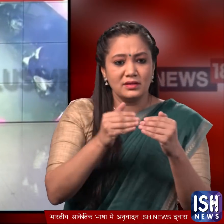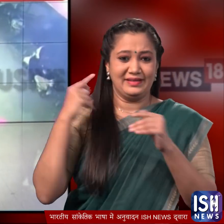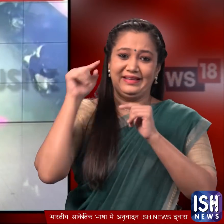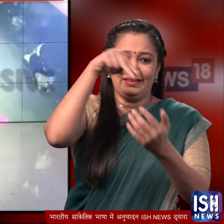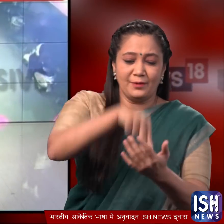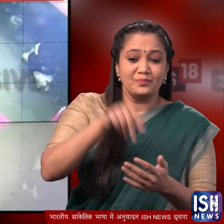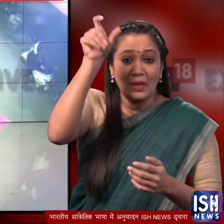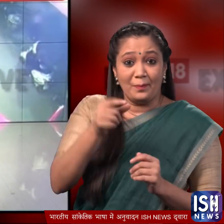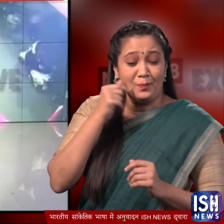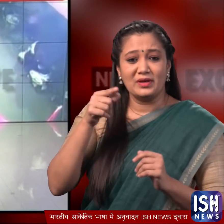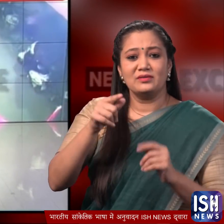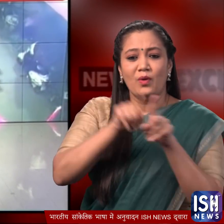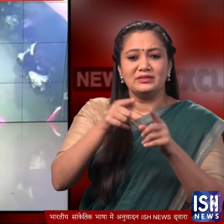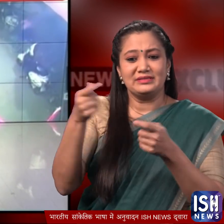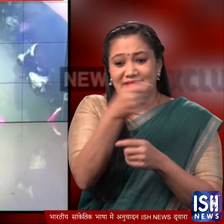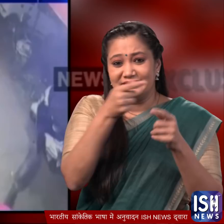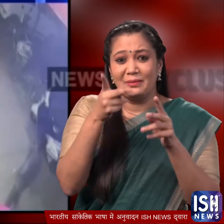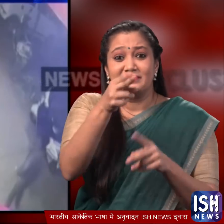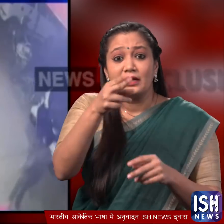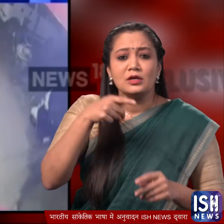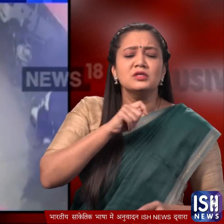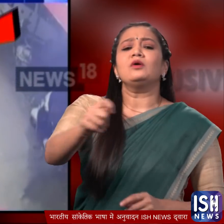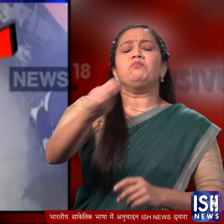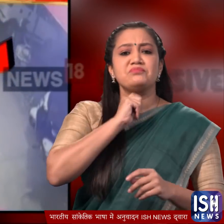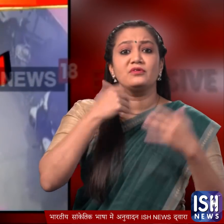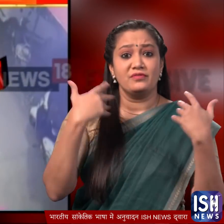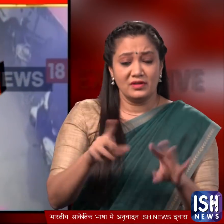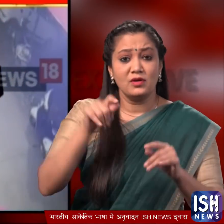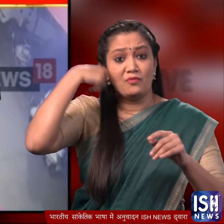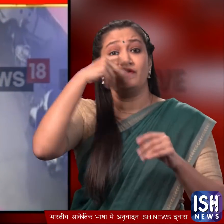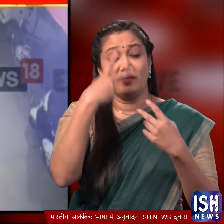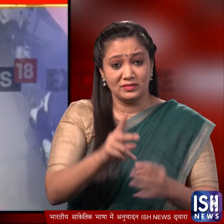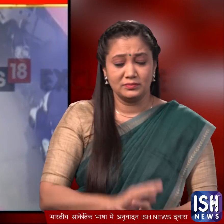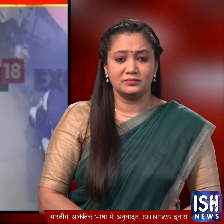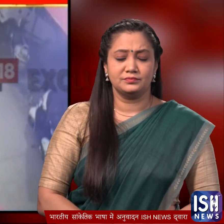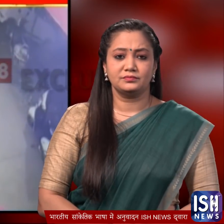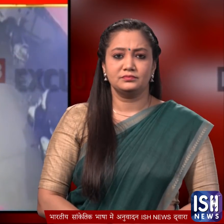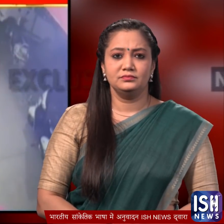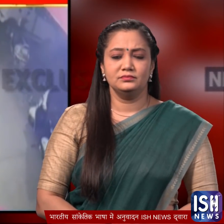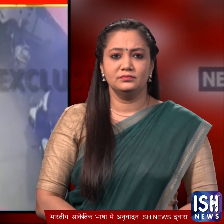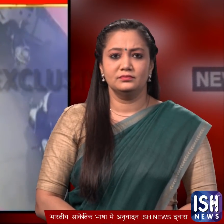वहां पहुंची तो आरोपी ने उसके गले में कैंची घूम दी, जिससे जुड़ा एक वीडियो भी सामने आया।